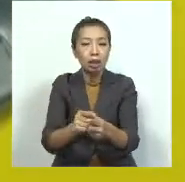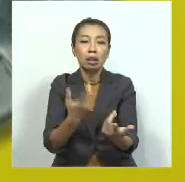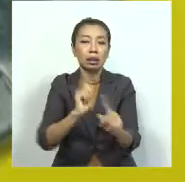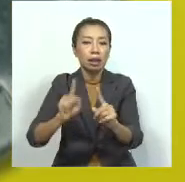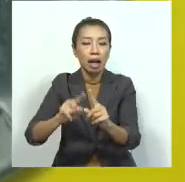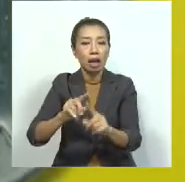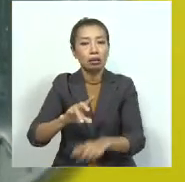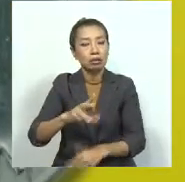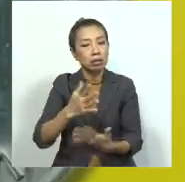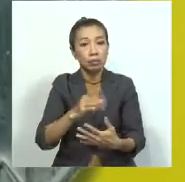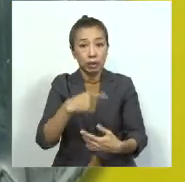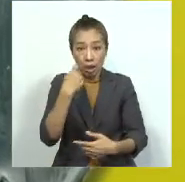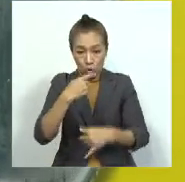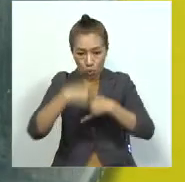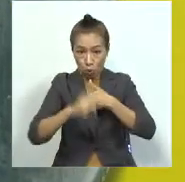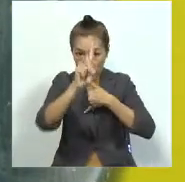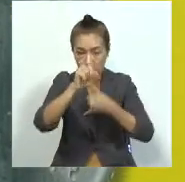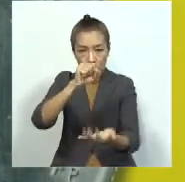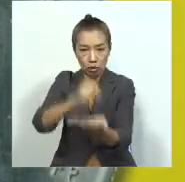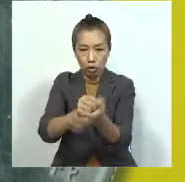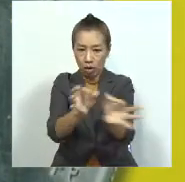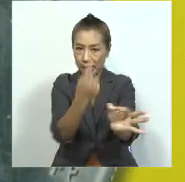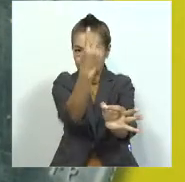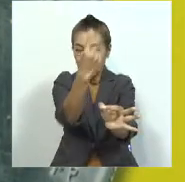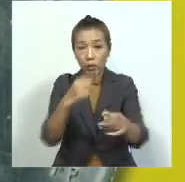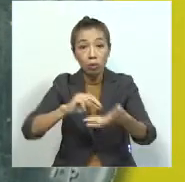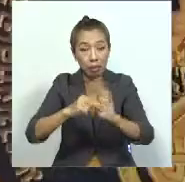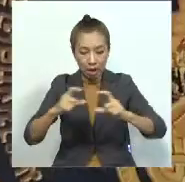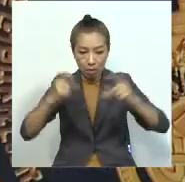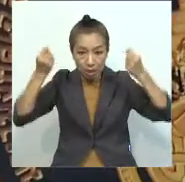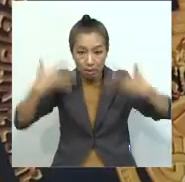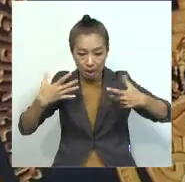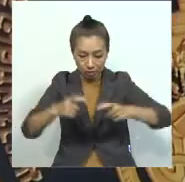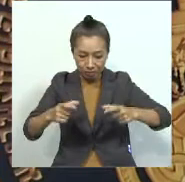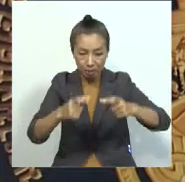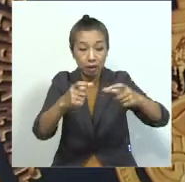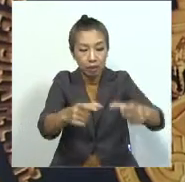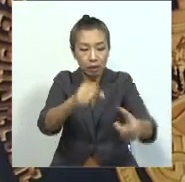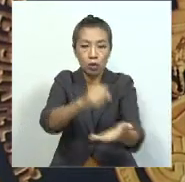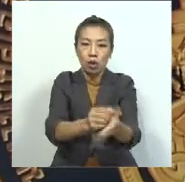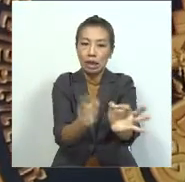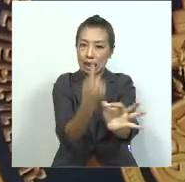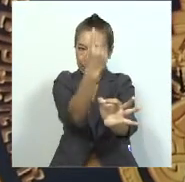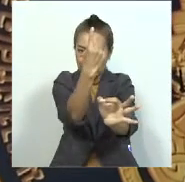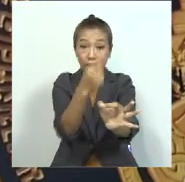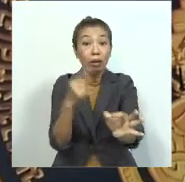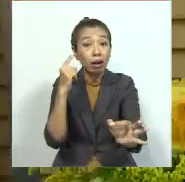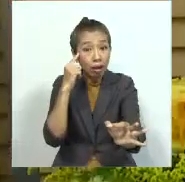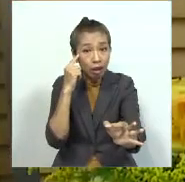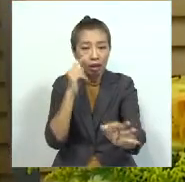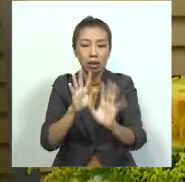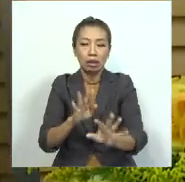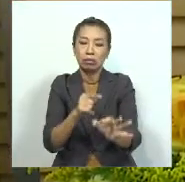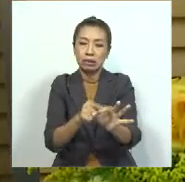ครับ1คนจองได้1สิทธิ์ต่อ1หมายเลขประชาชนหมายความว่า1เหรียญ นะครับชนิด1เหรียญเนี่ยสามารถจอง